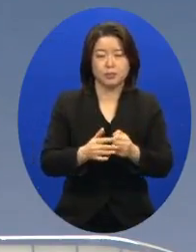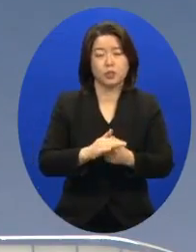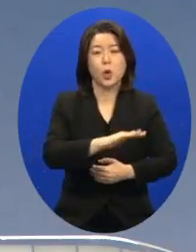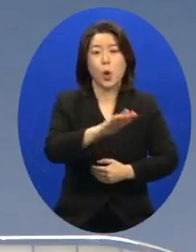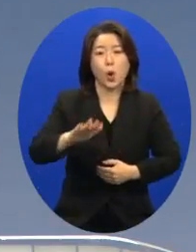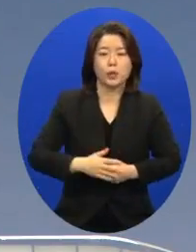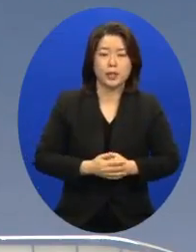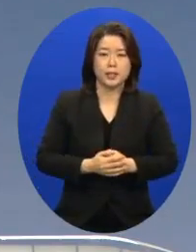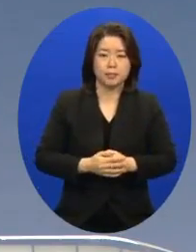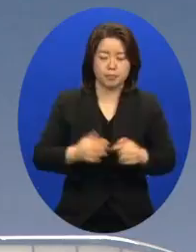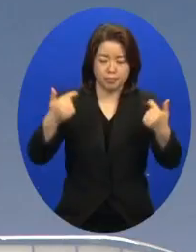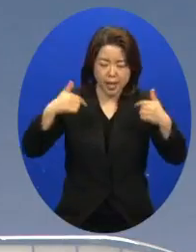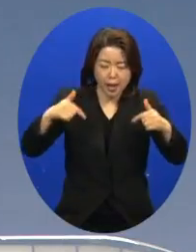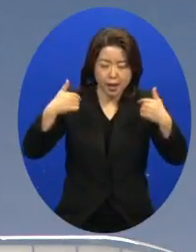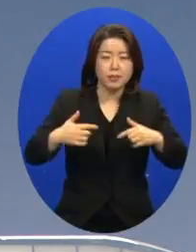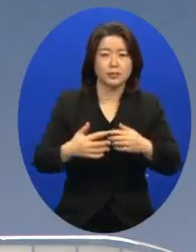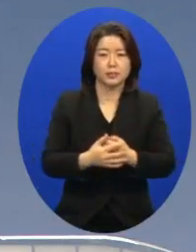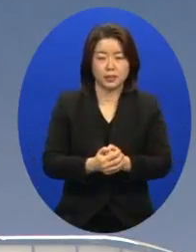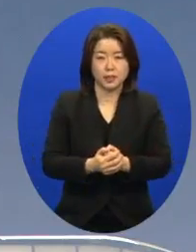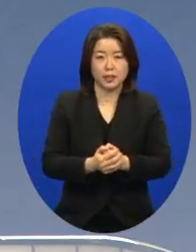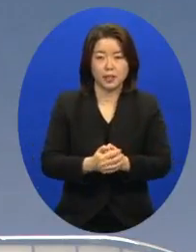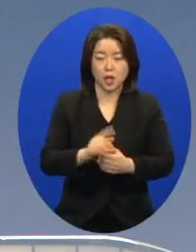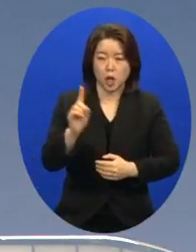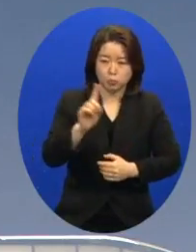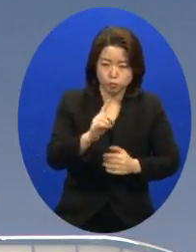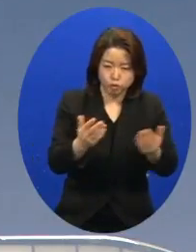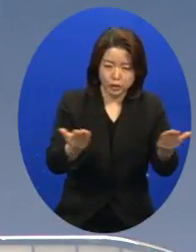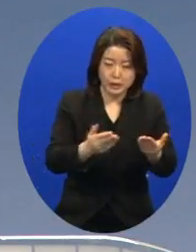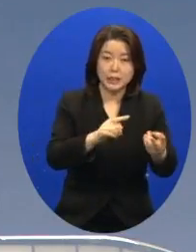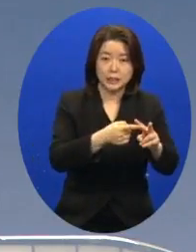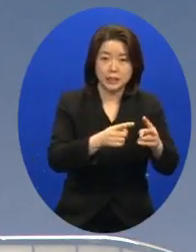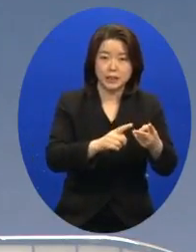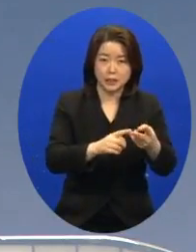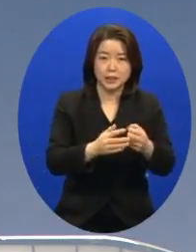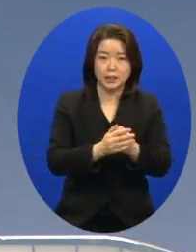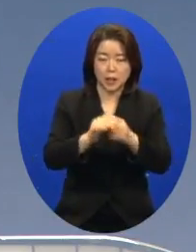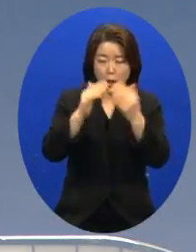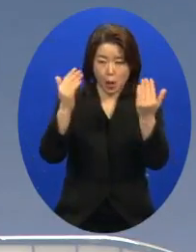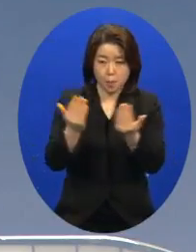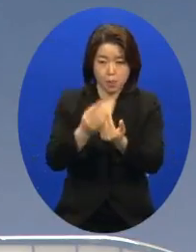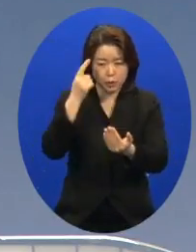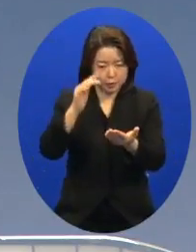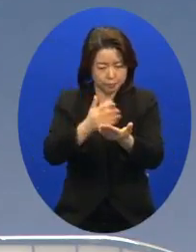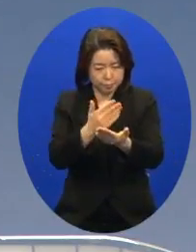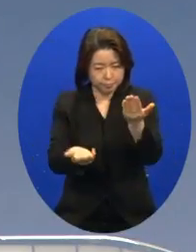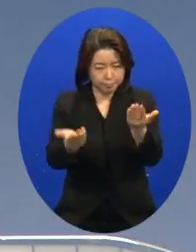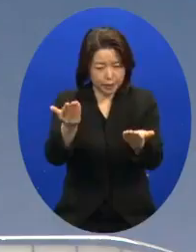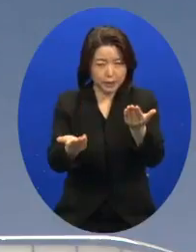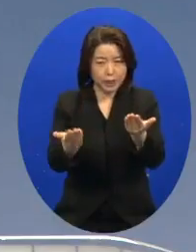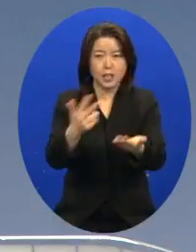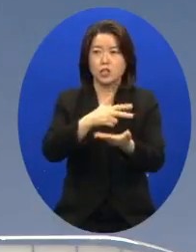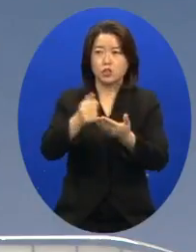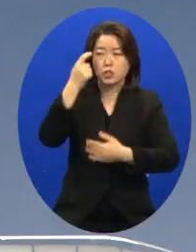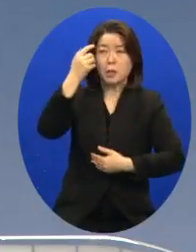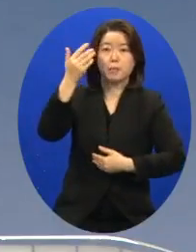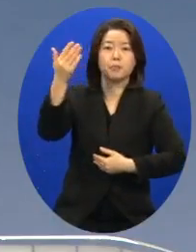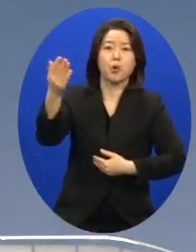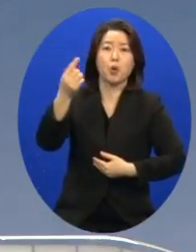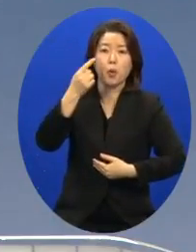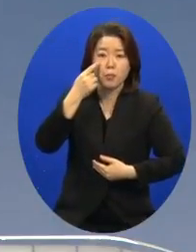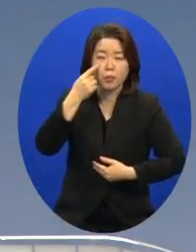우리는 매사에 무슨 일이든지 모든 판단을 주님께 묻는